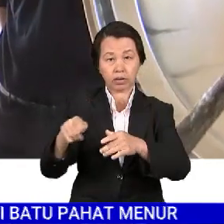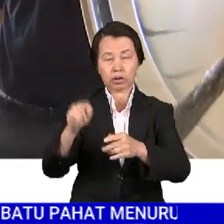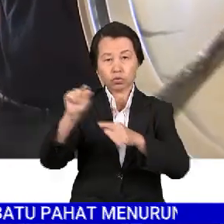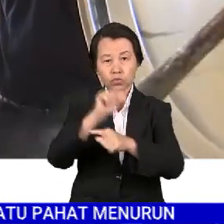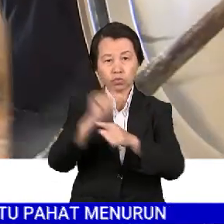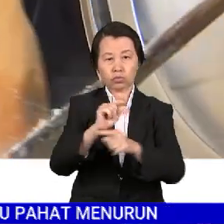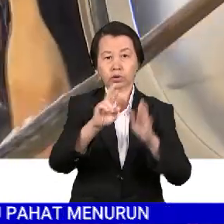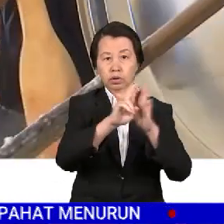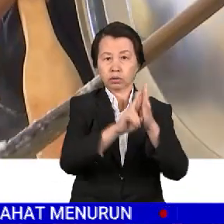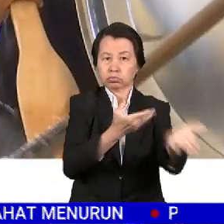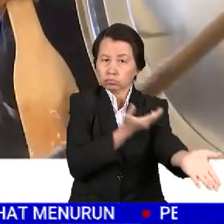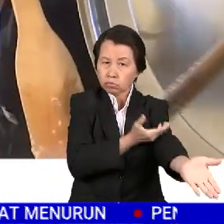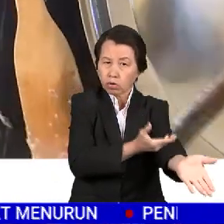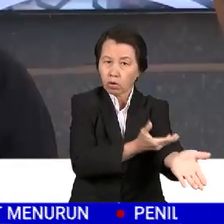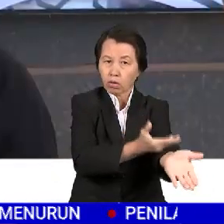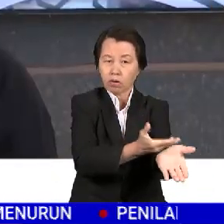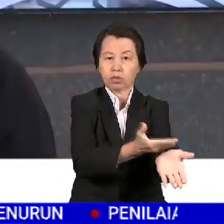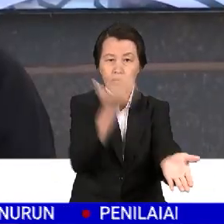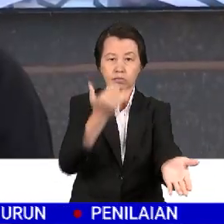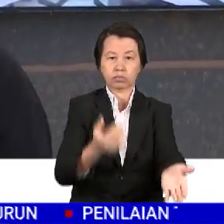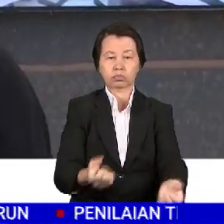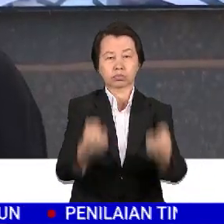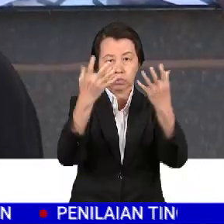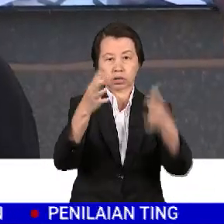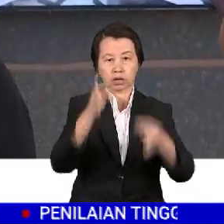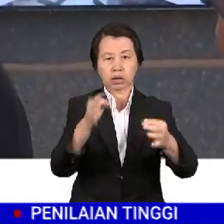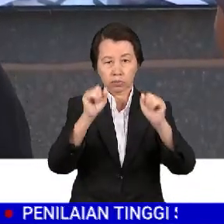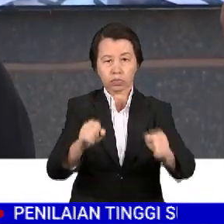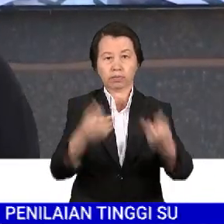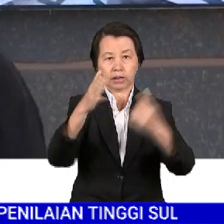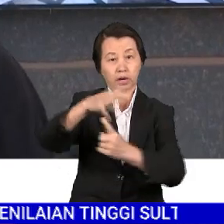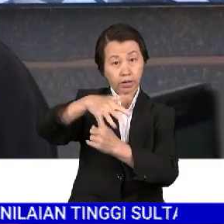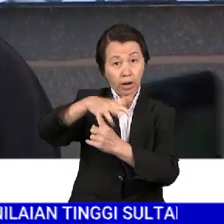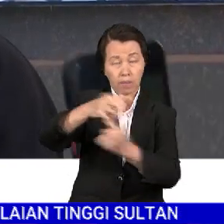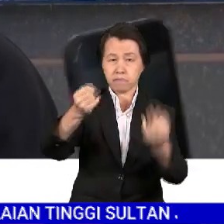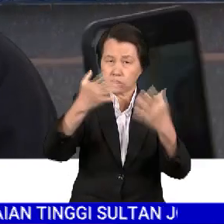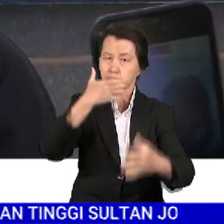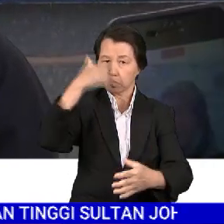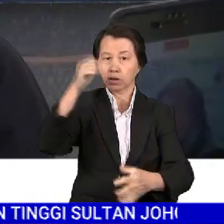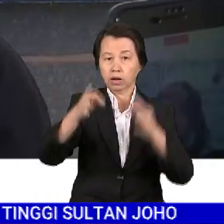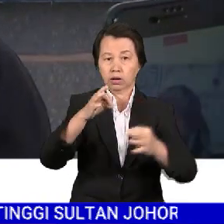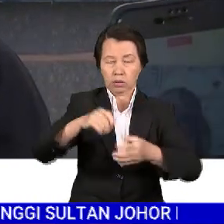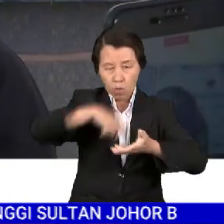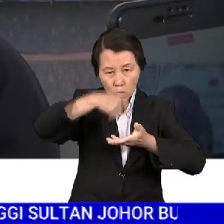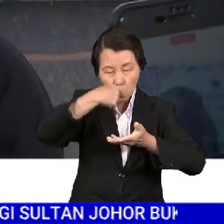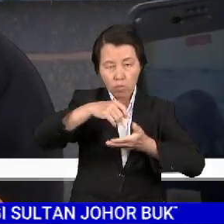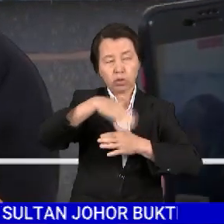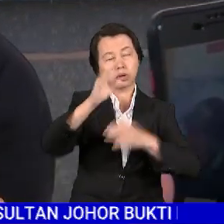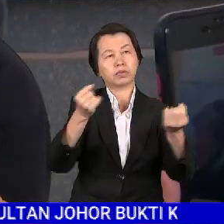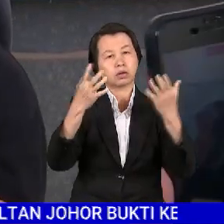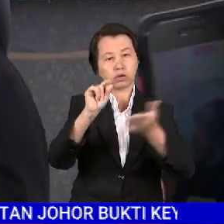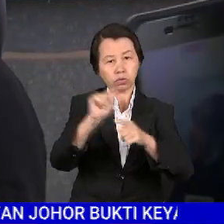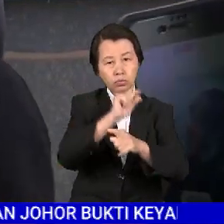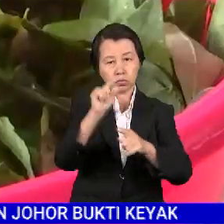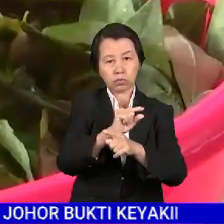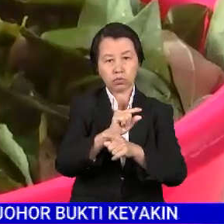menggunakan resepi turun-temurun. Banyak, kalau boleh lebih banyak lagi daun. Tapi kalau bubur lambuk Pahang ini, dia lebih menggunakan pucuk